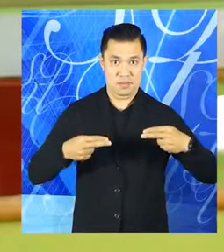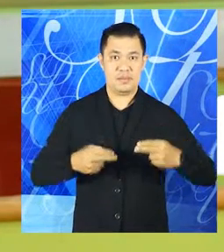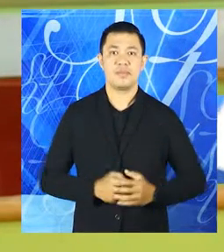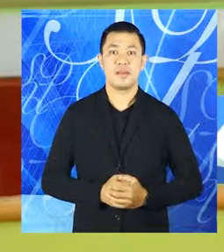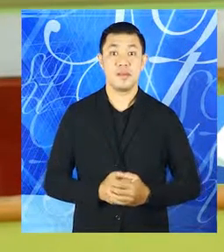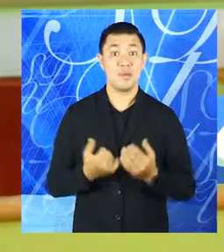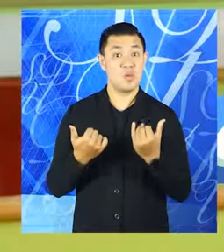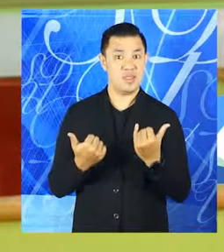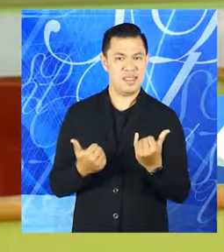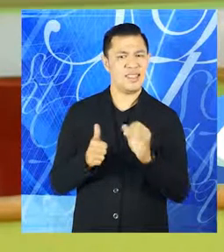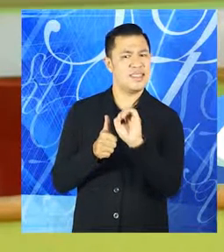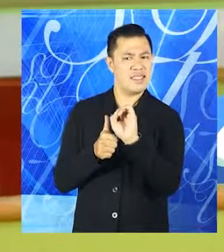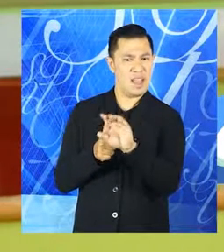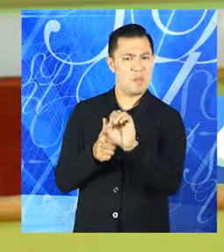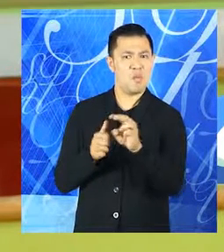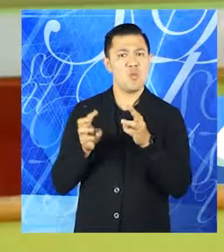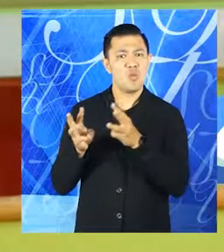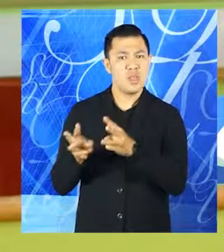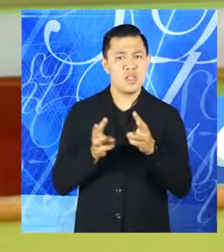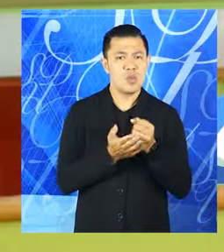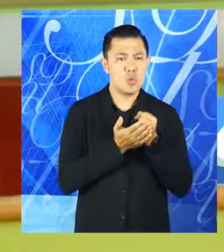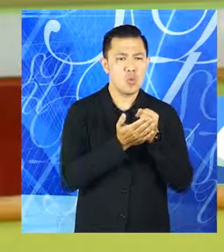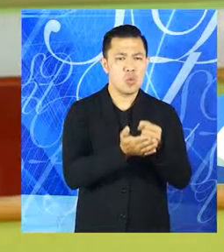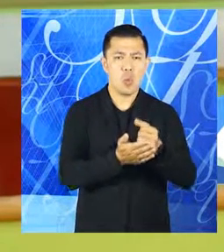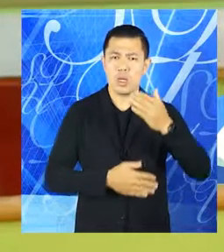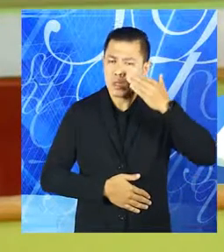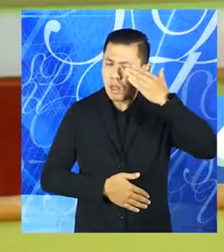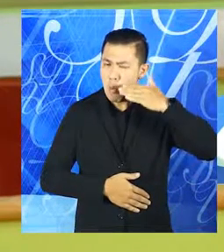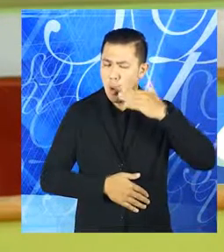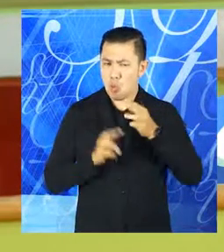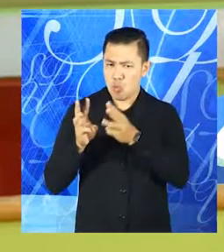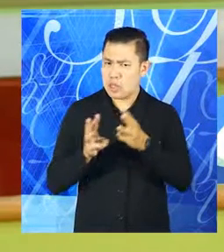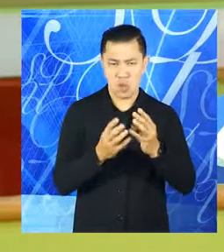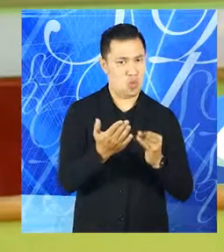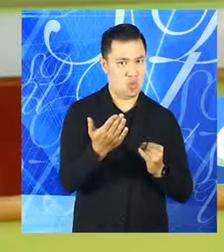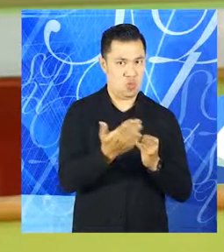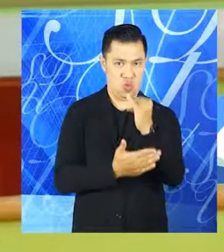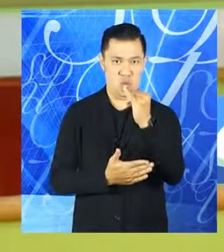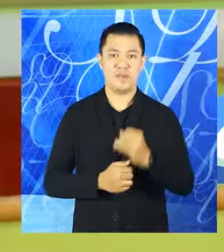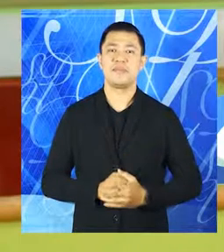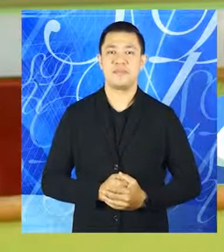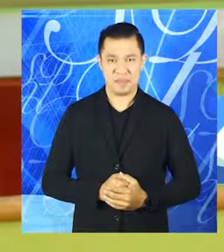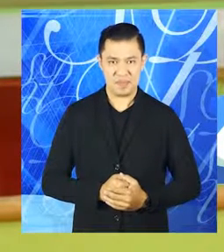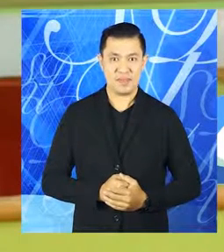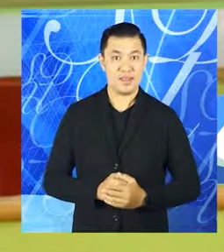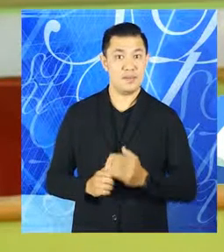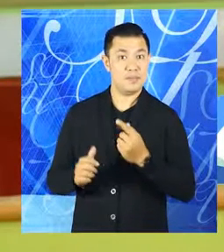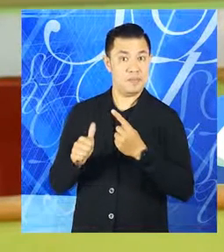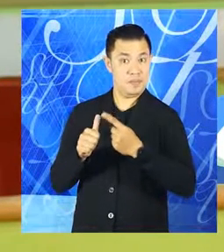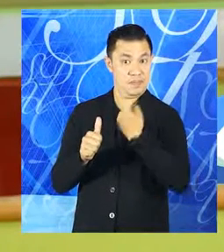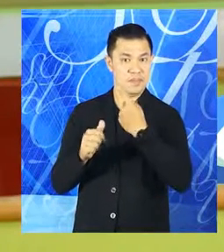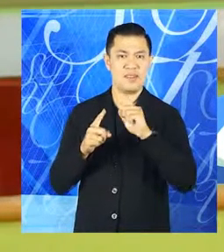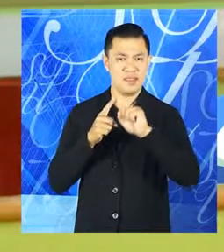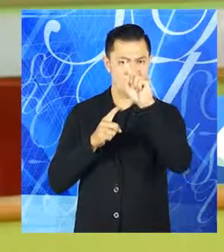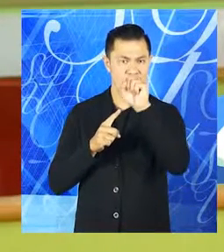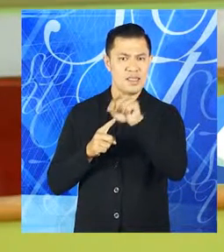วันนี้จะมาแนะนำวิธีการช่วยเหลือคนตาบอดอย่างถูกวิธีอันแรกคือการนำท